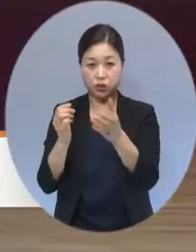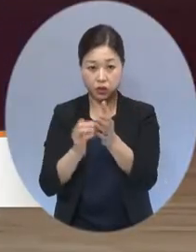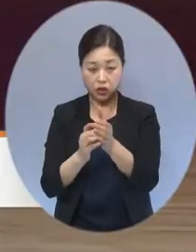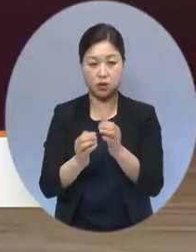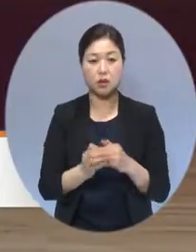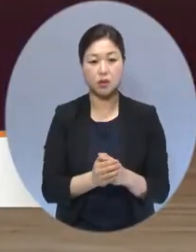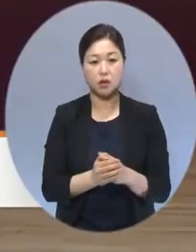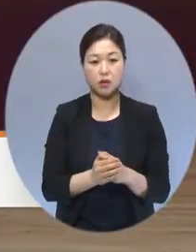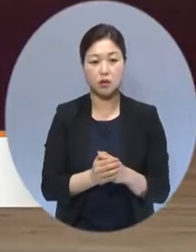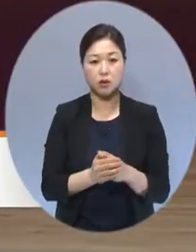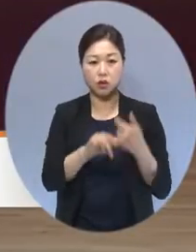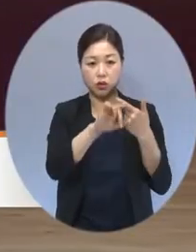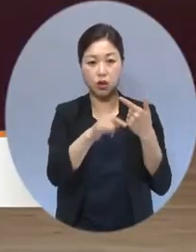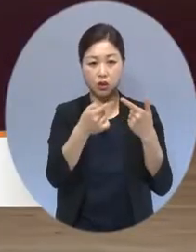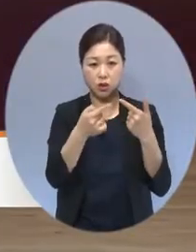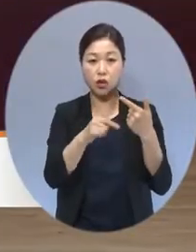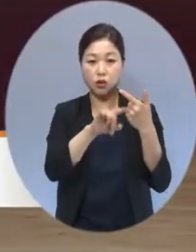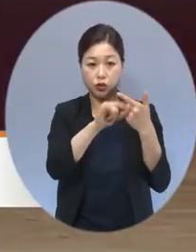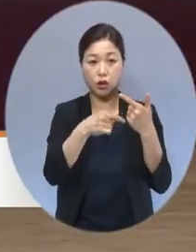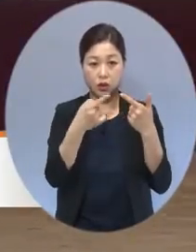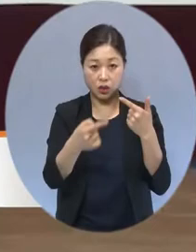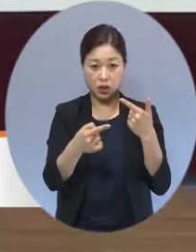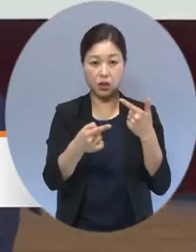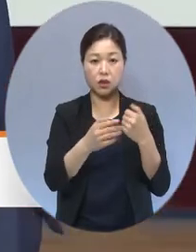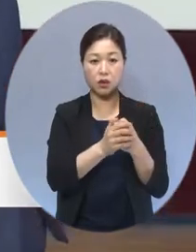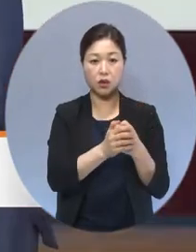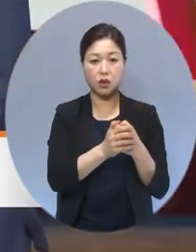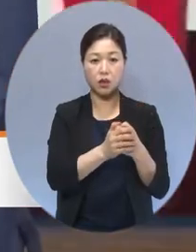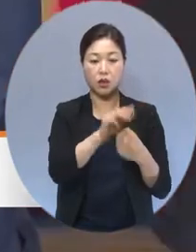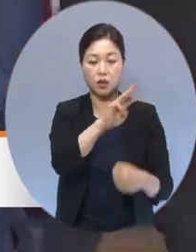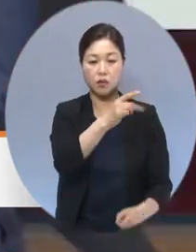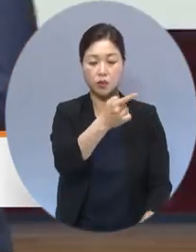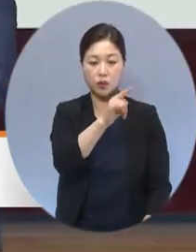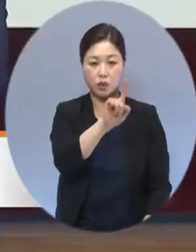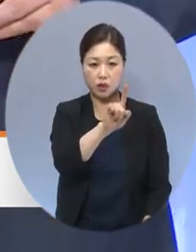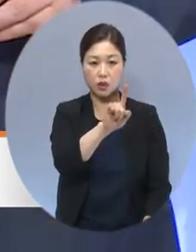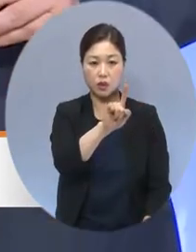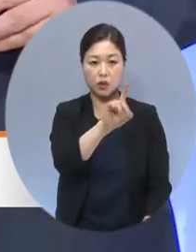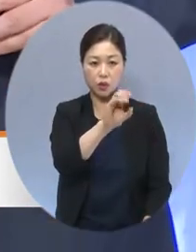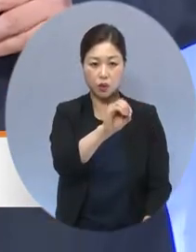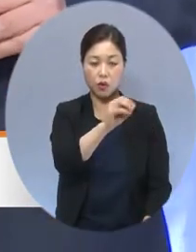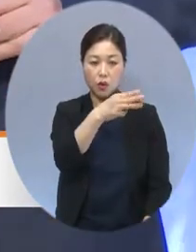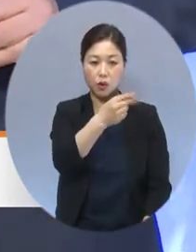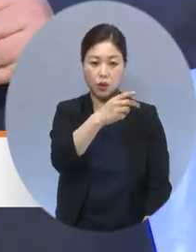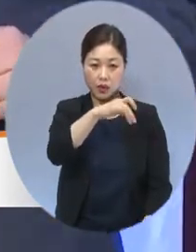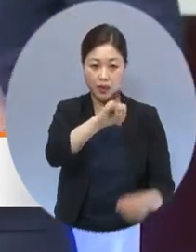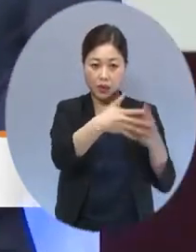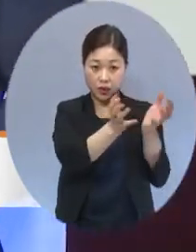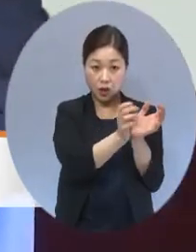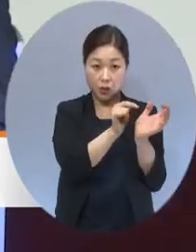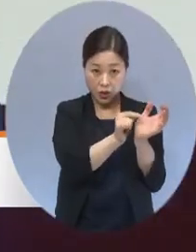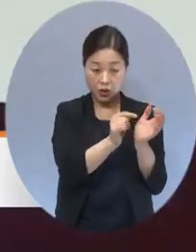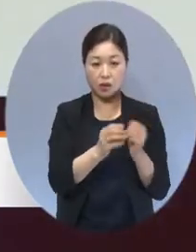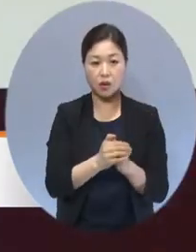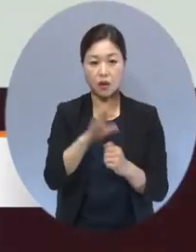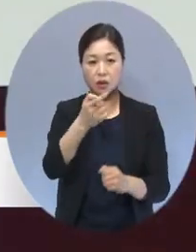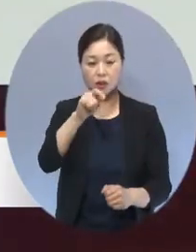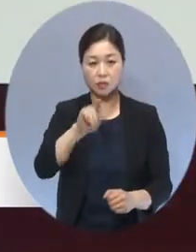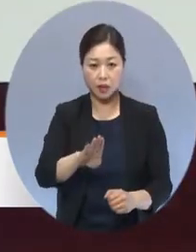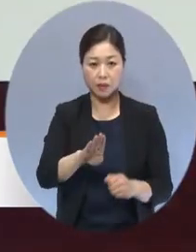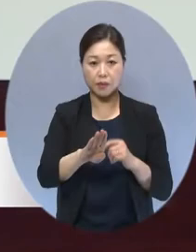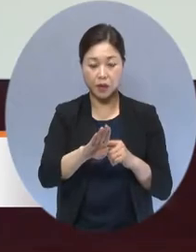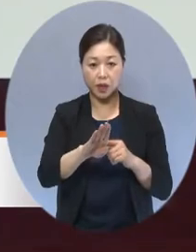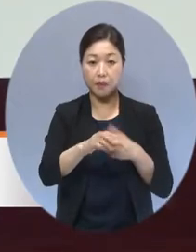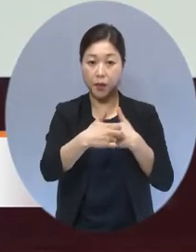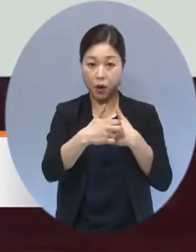순천시는 지난 1일 국제 로타리 3610 지구 순천 중앙 로타리 클럽에서 다기능 음압 구급차를